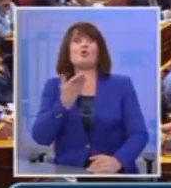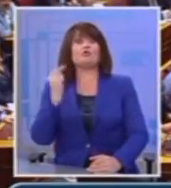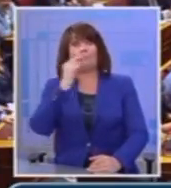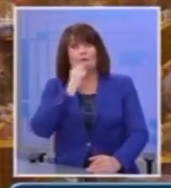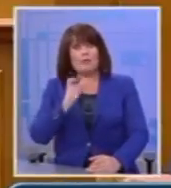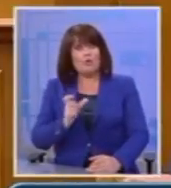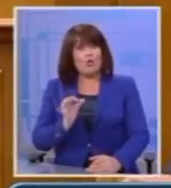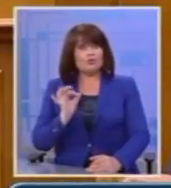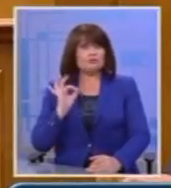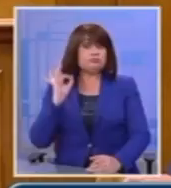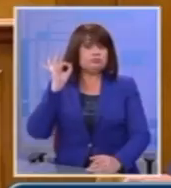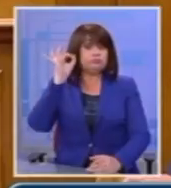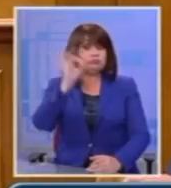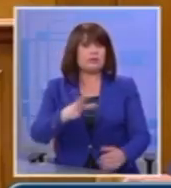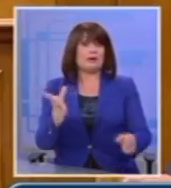πρωθυπουργός.